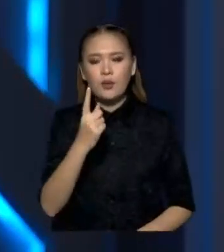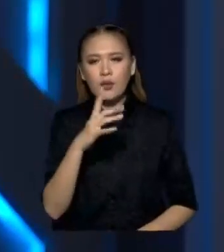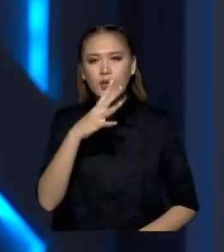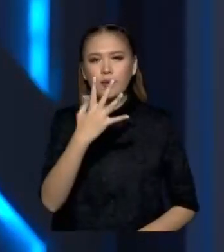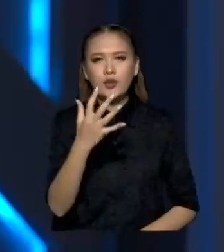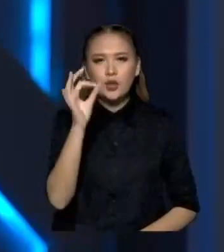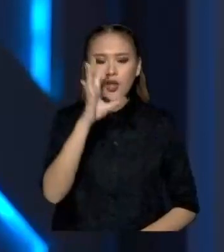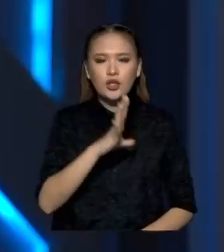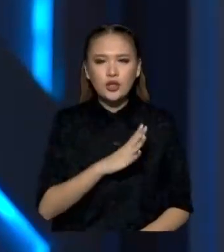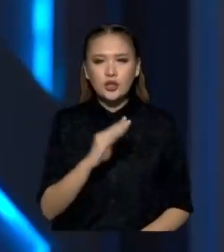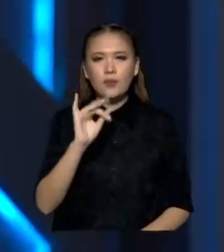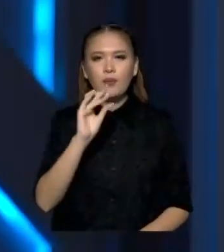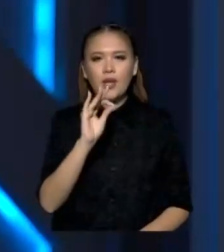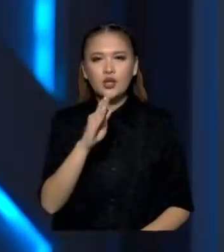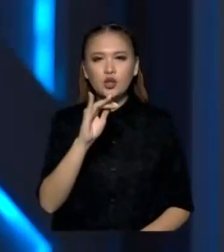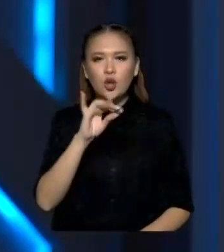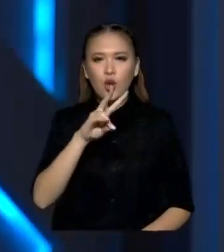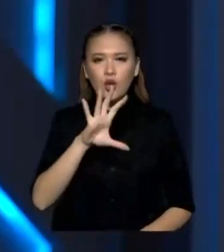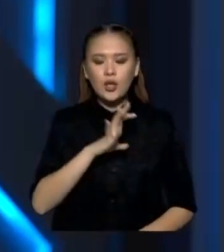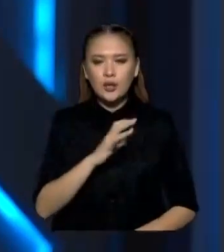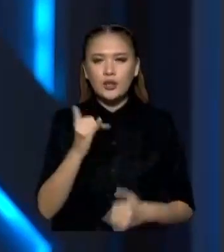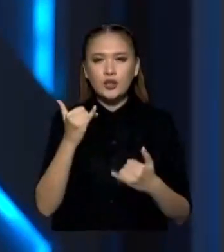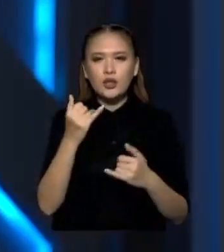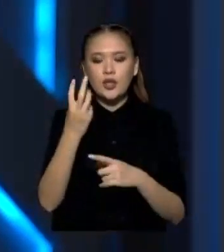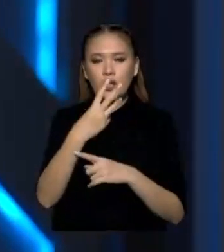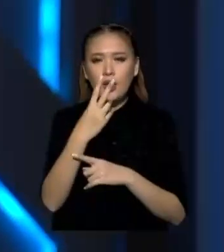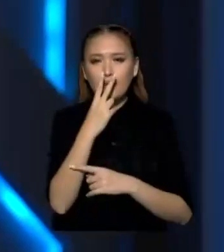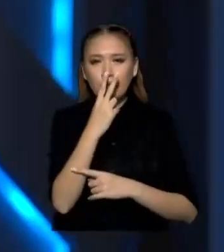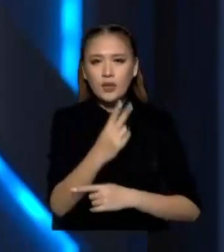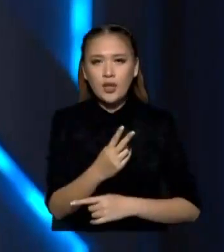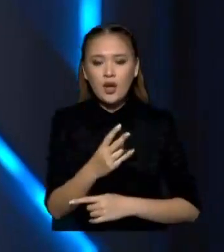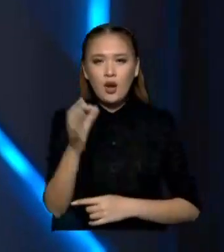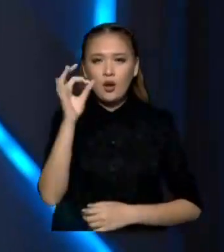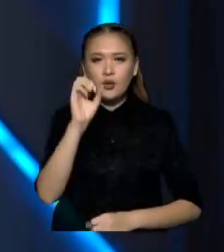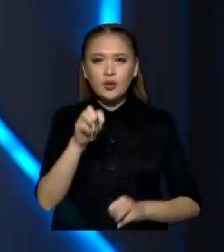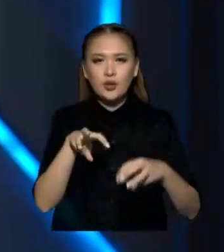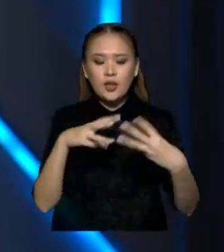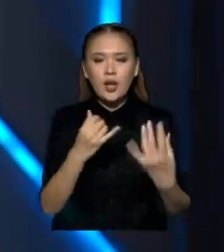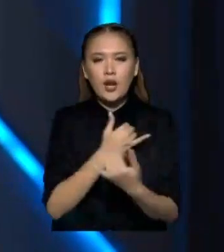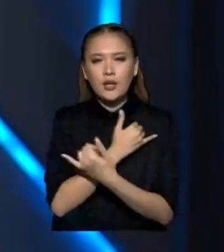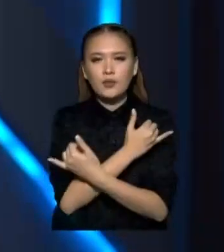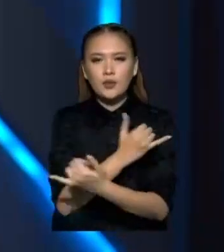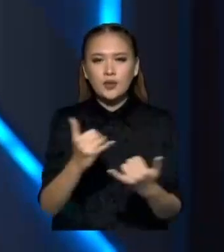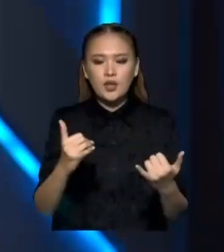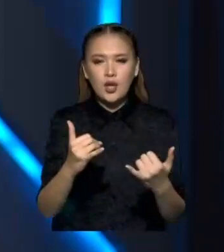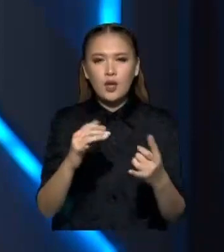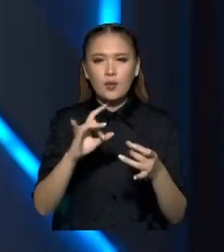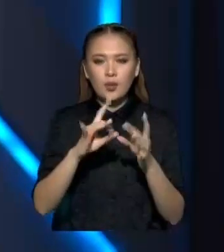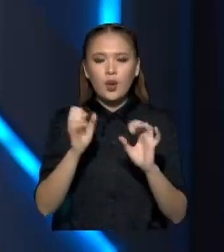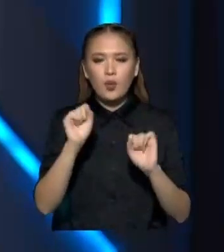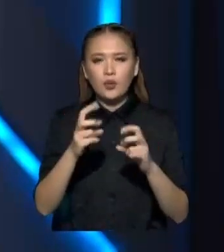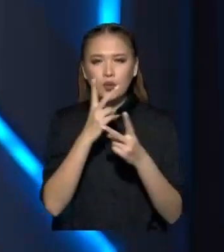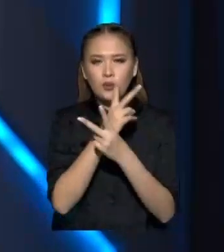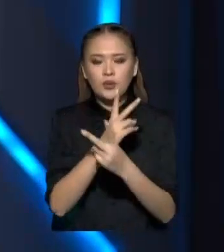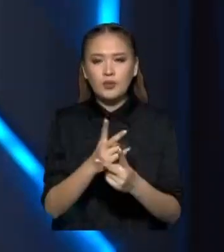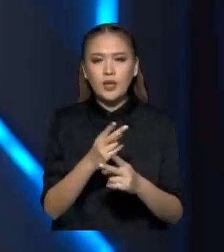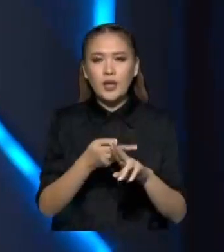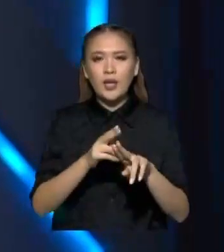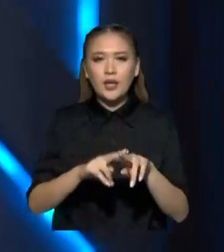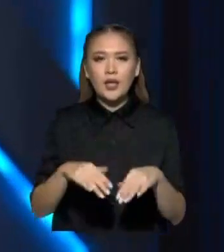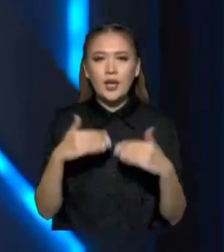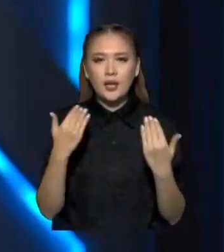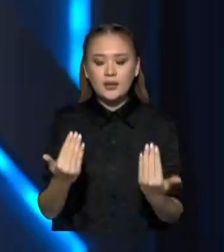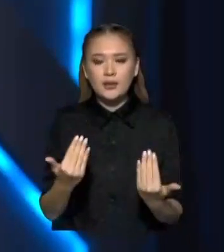минутта Жібек жолы ор телеарнасынан Телеарнасын жіберіп алмаңыздар, трансляцияны арнамыздың ресми сайтынан да көре аласыздар. Дәл қазір